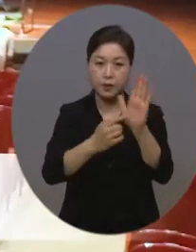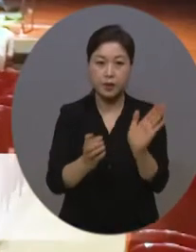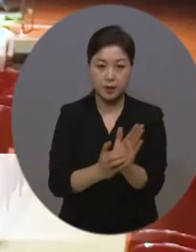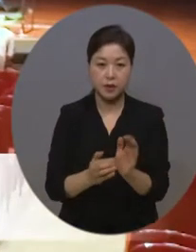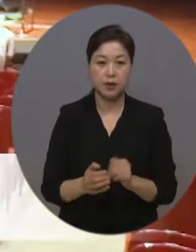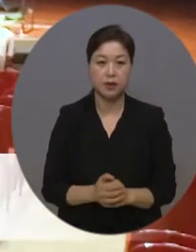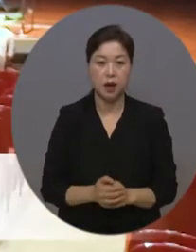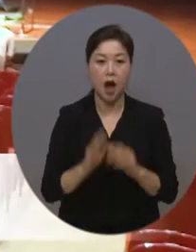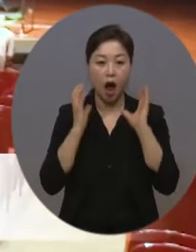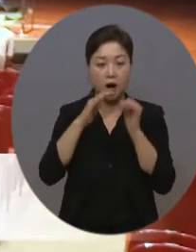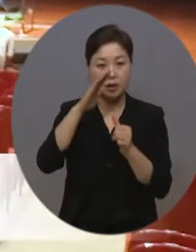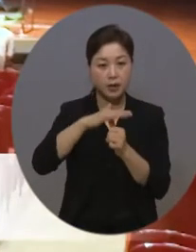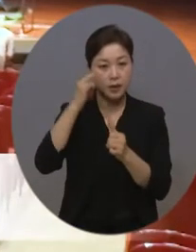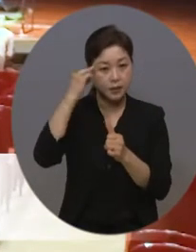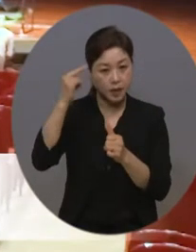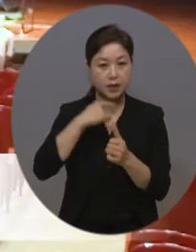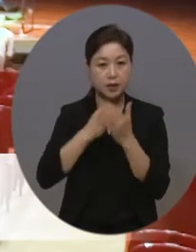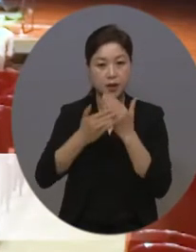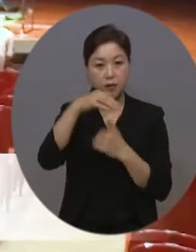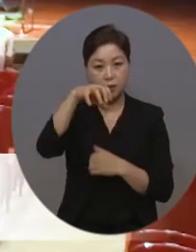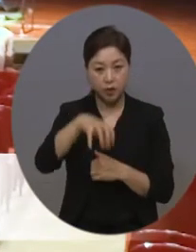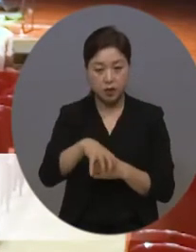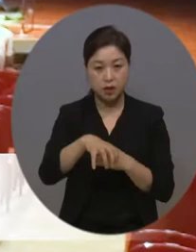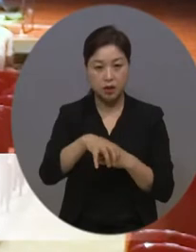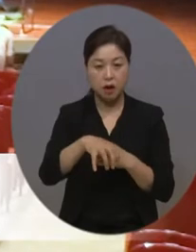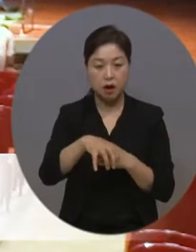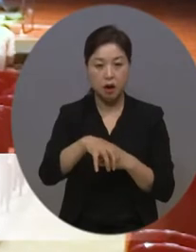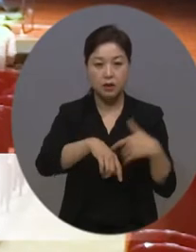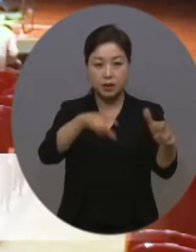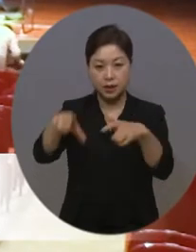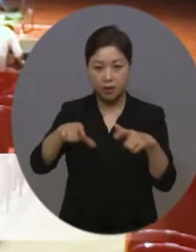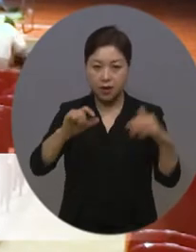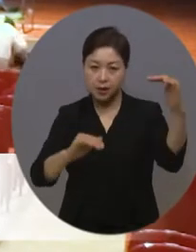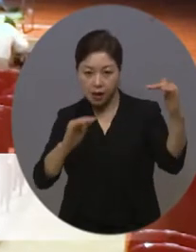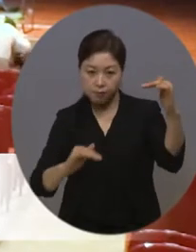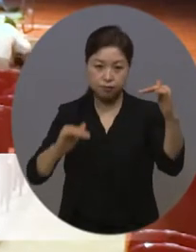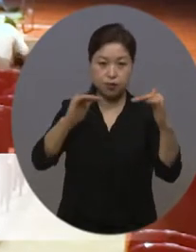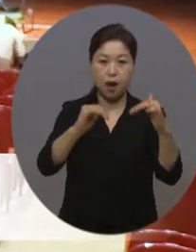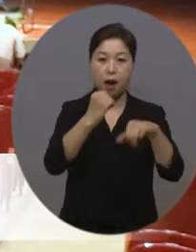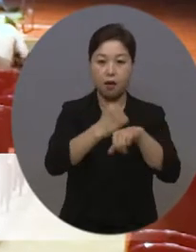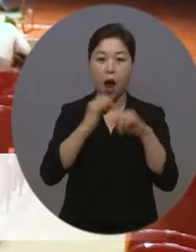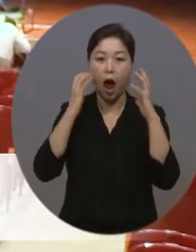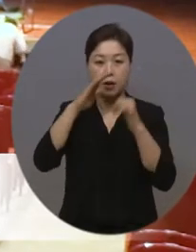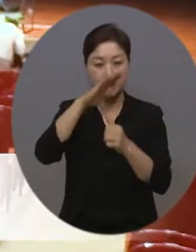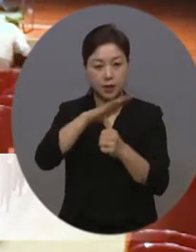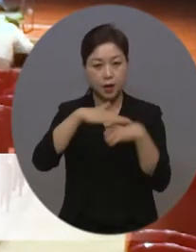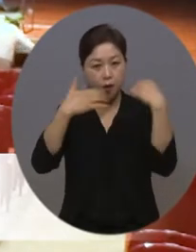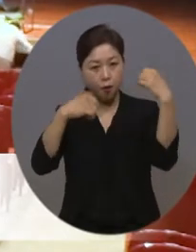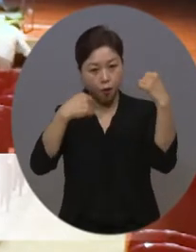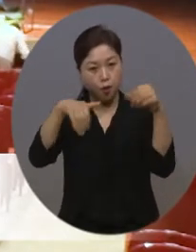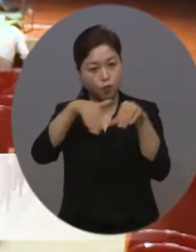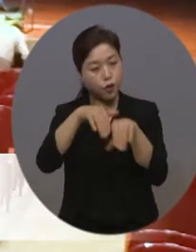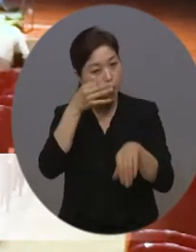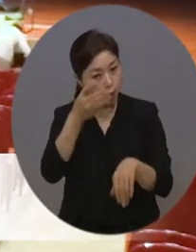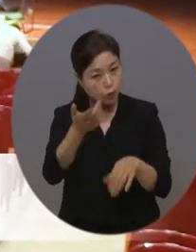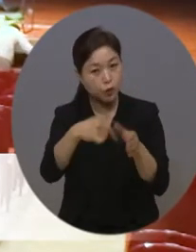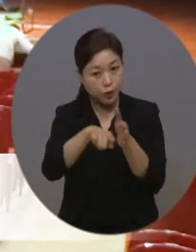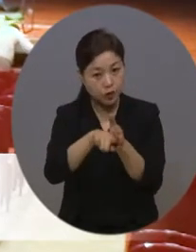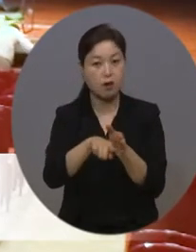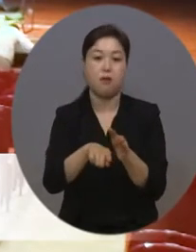창의 체험관에서는 그 지역 극단도 줄이고 그 어린이들에게 공연 문화를 제공하기 위해서